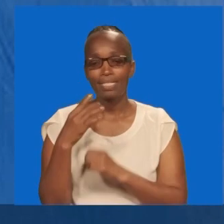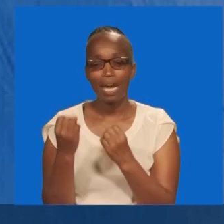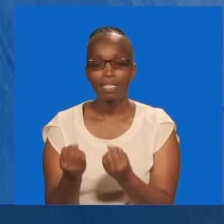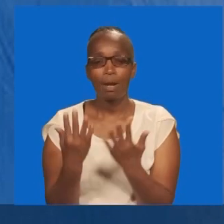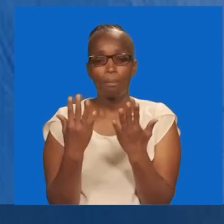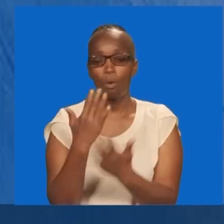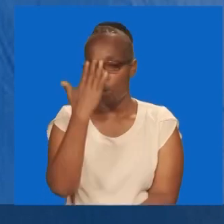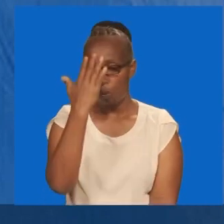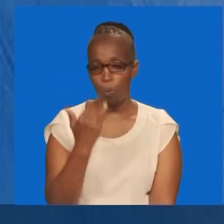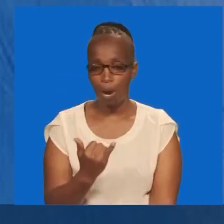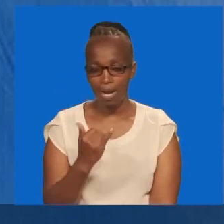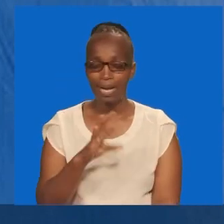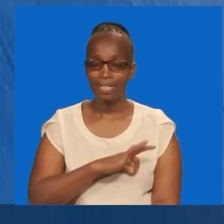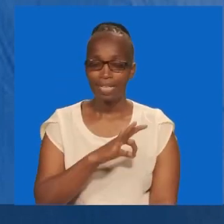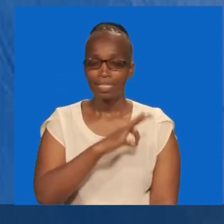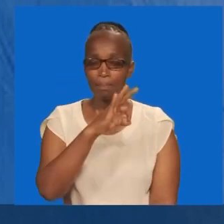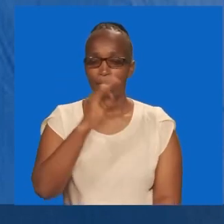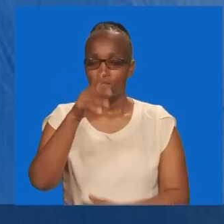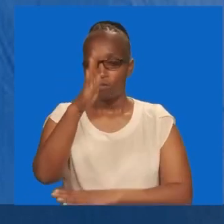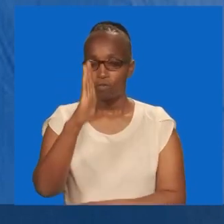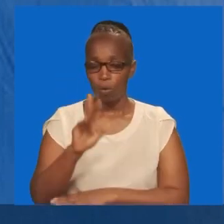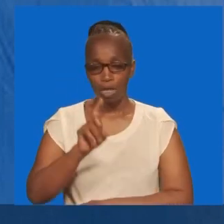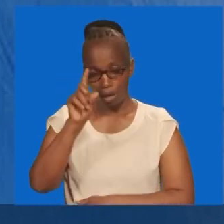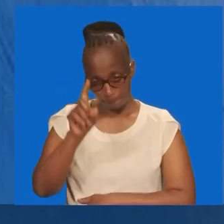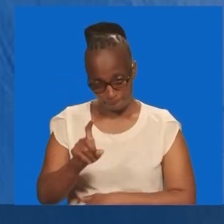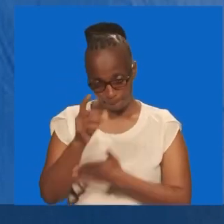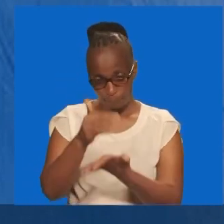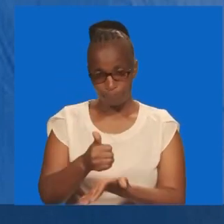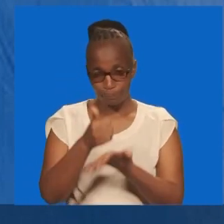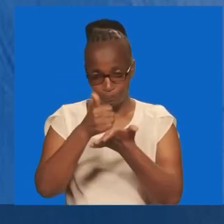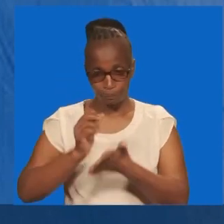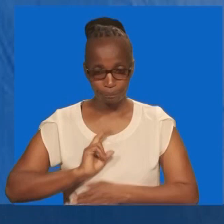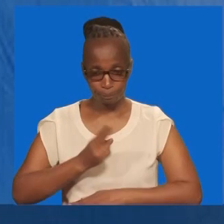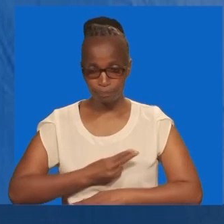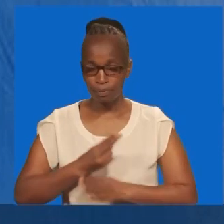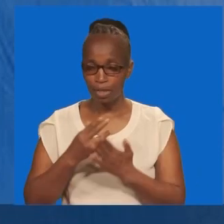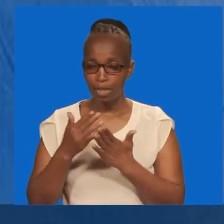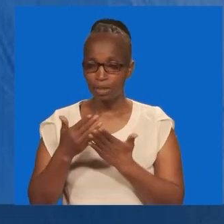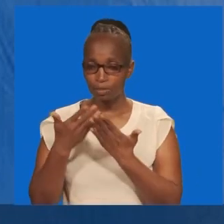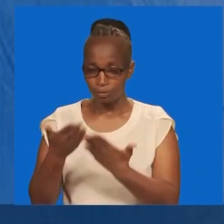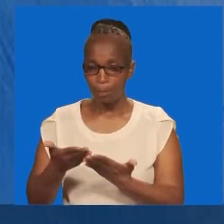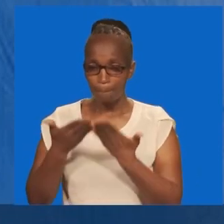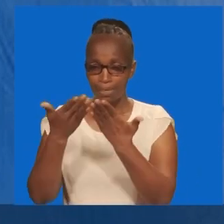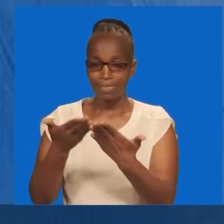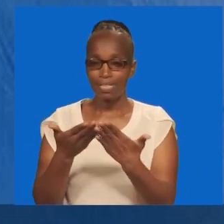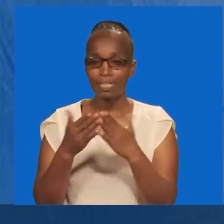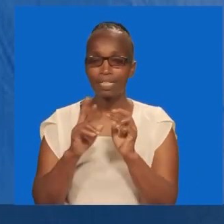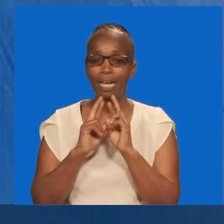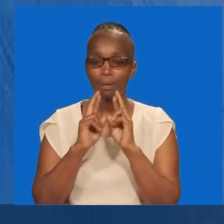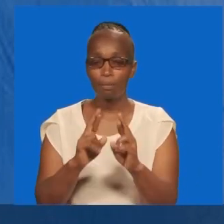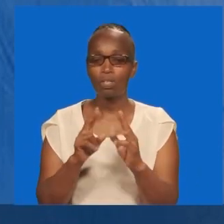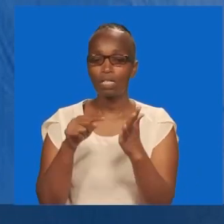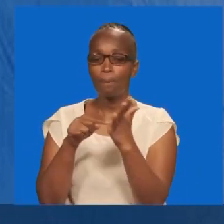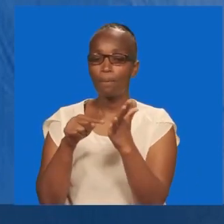na zaidi. Maana Roho Mtakatifu lazima atakutumia kufikisha ujumbe fulani. Na